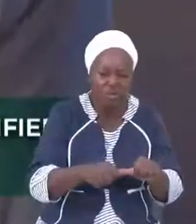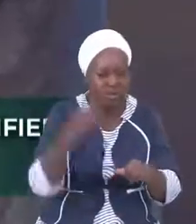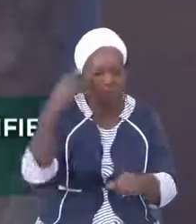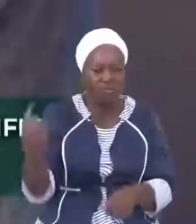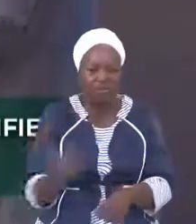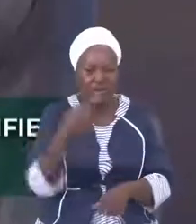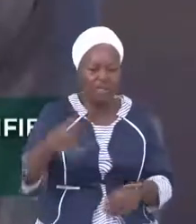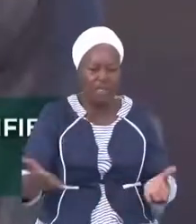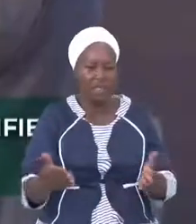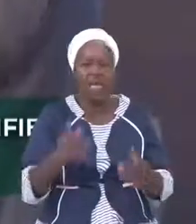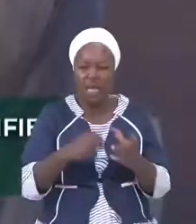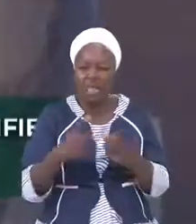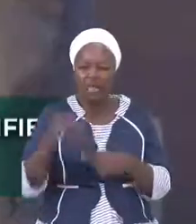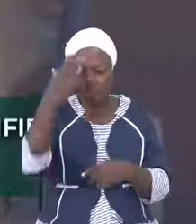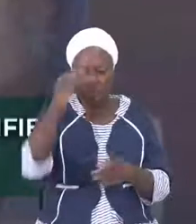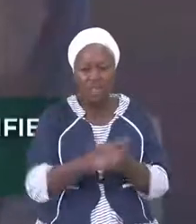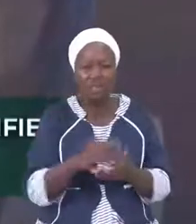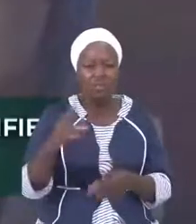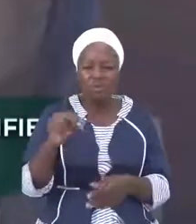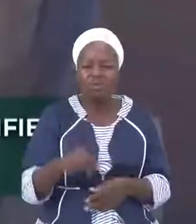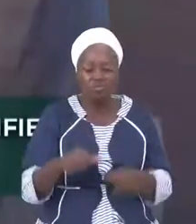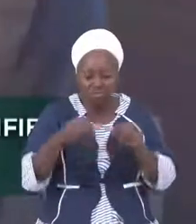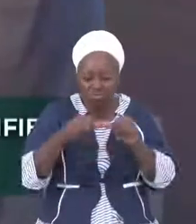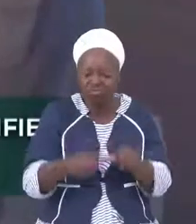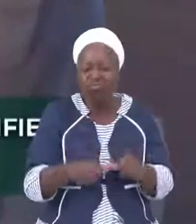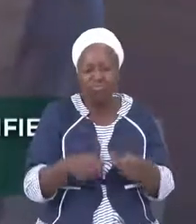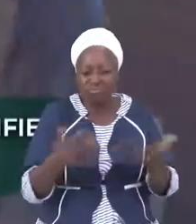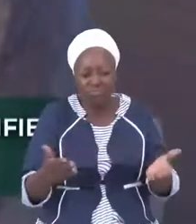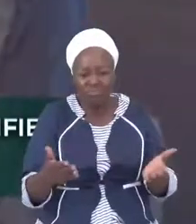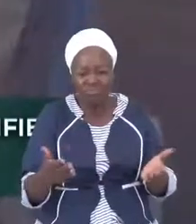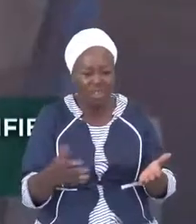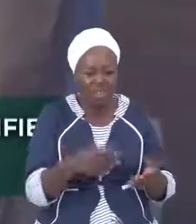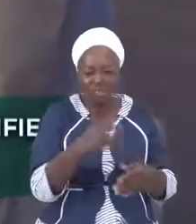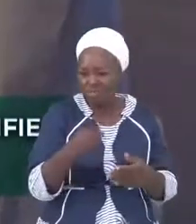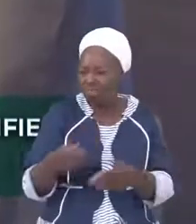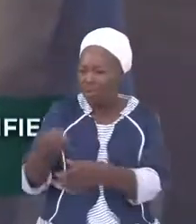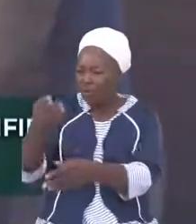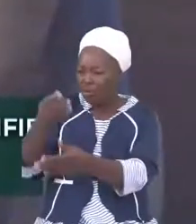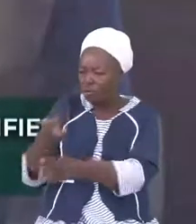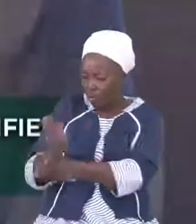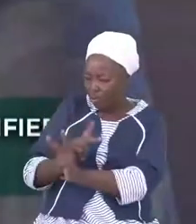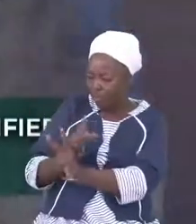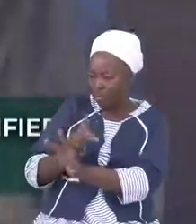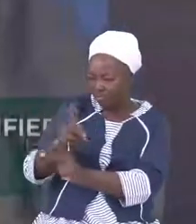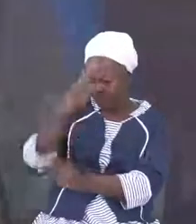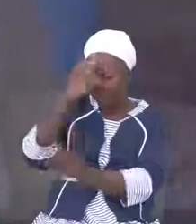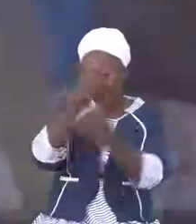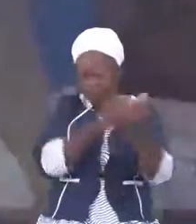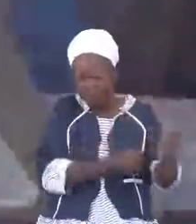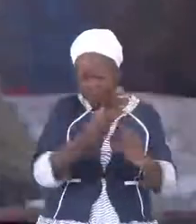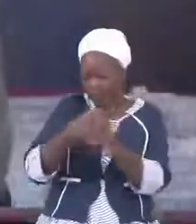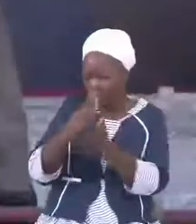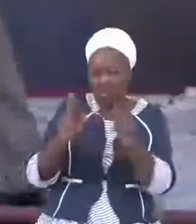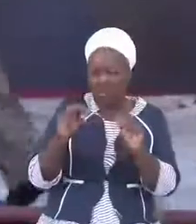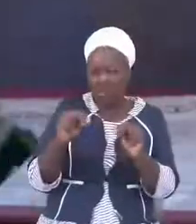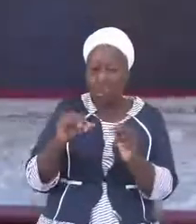foi communautaire, il n'y a pas de foi continentale. C'est la foi est